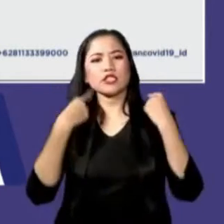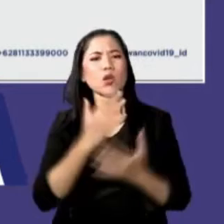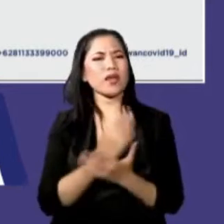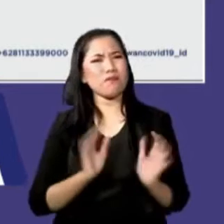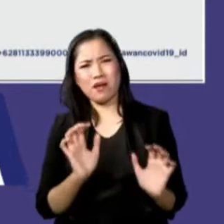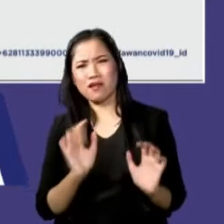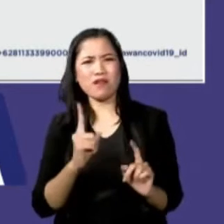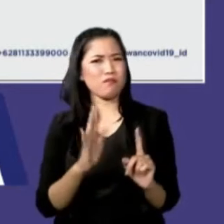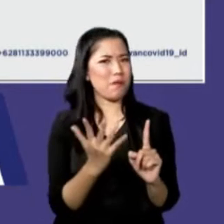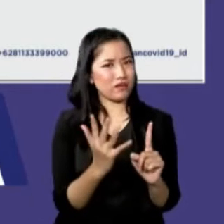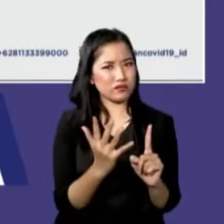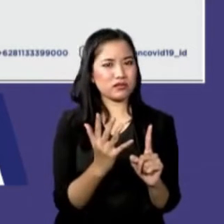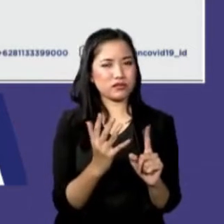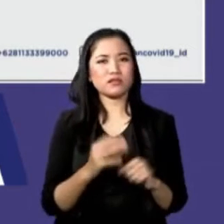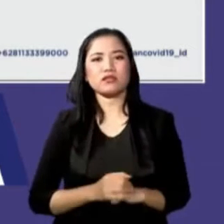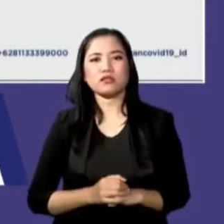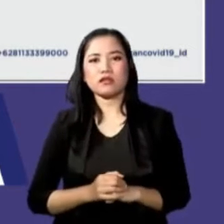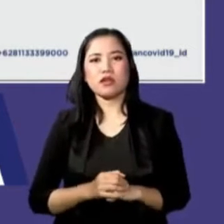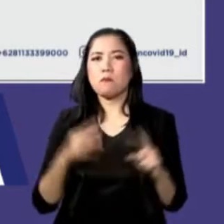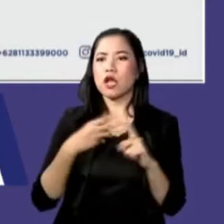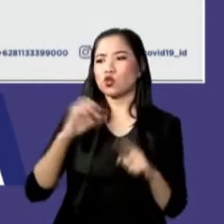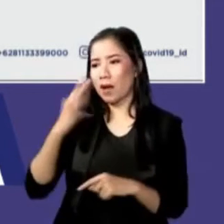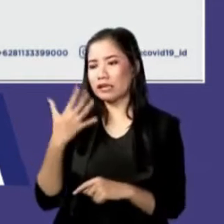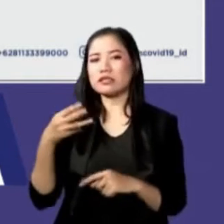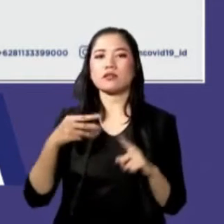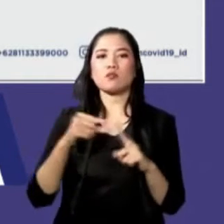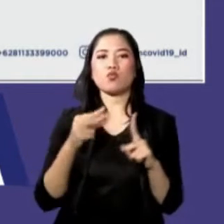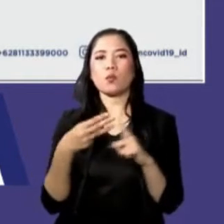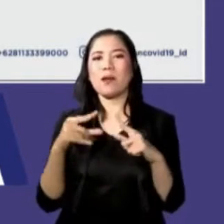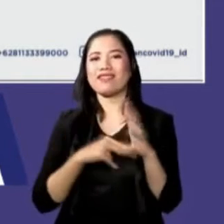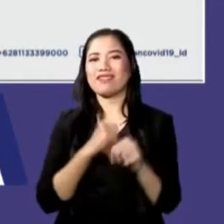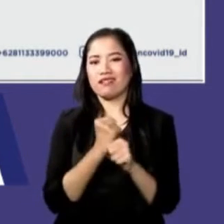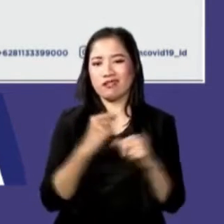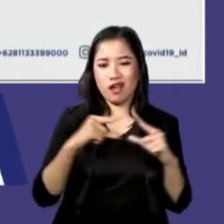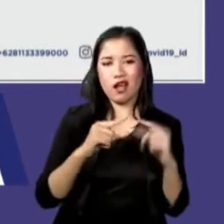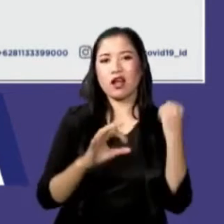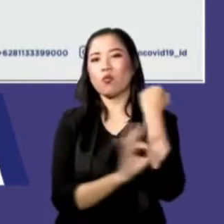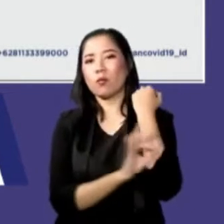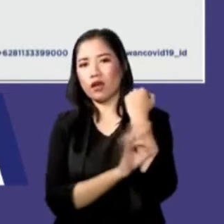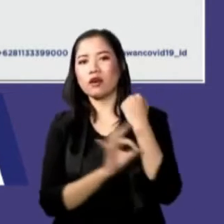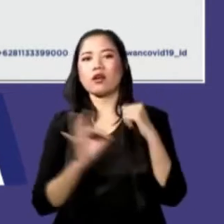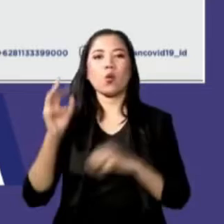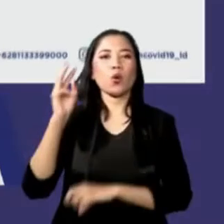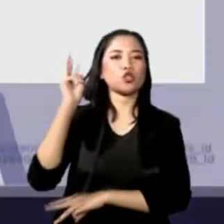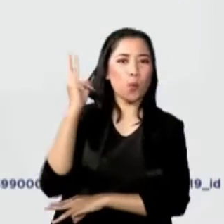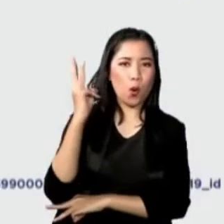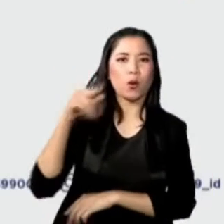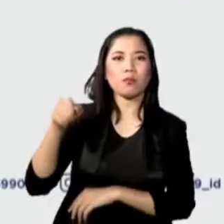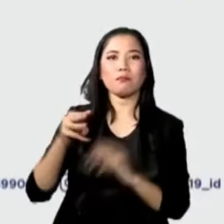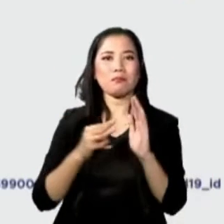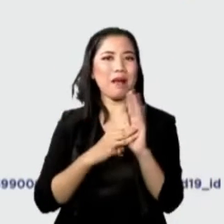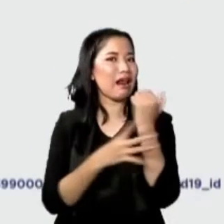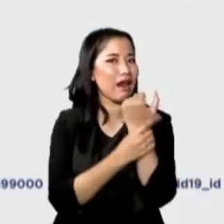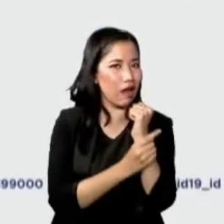cukup banyak ada 15, Banyumas, Purbalingga, Kebumen, Wonosobo,